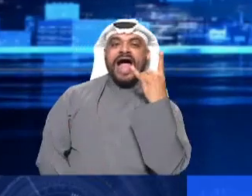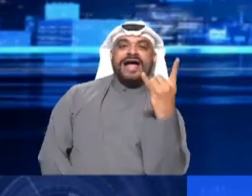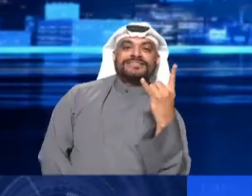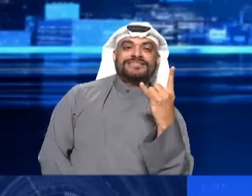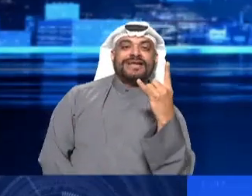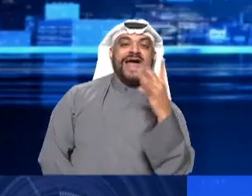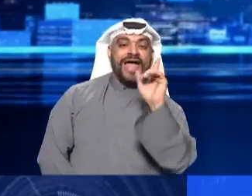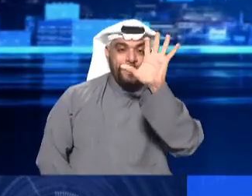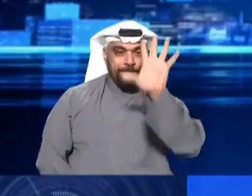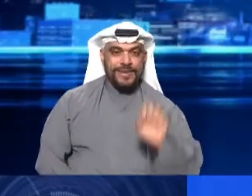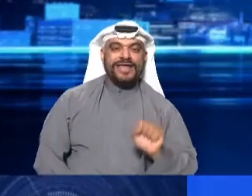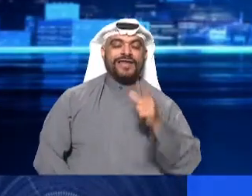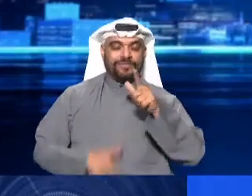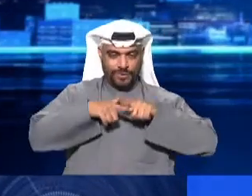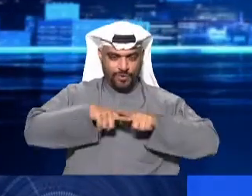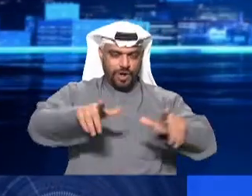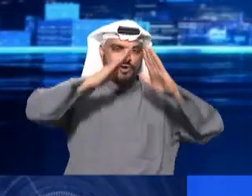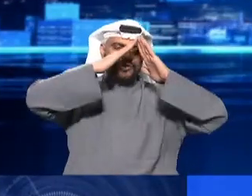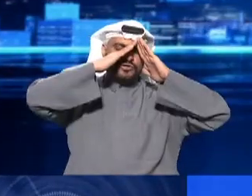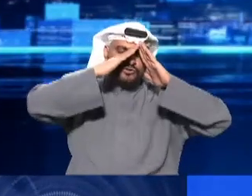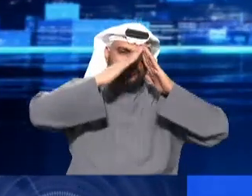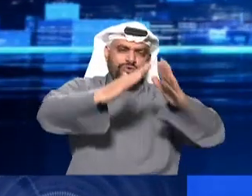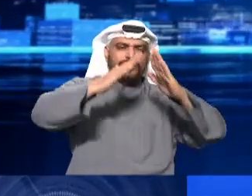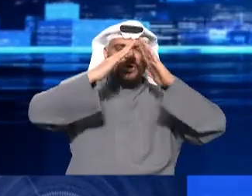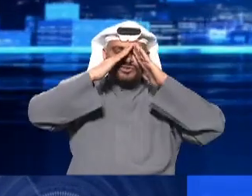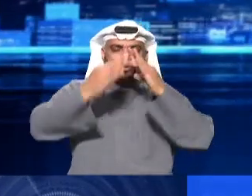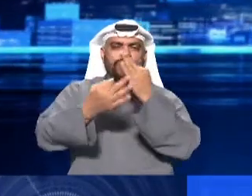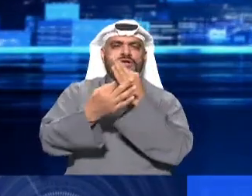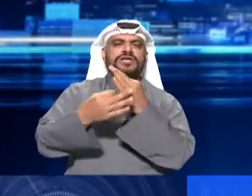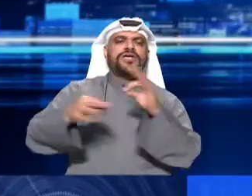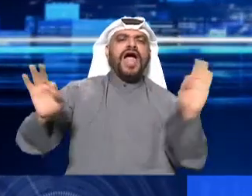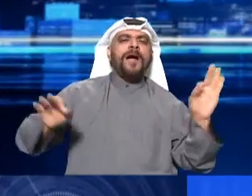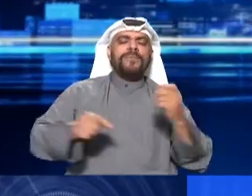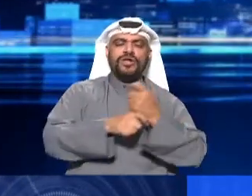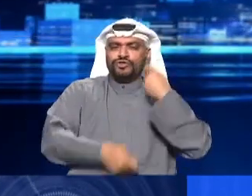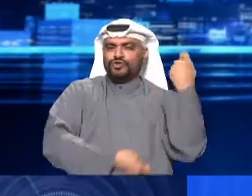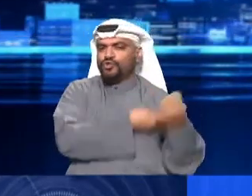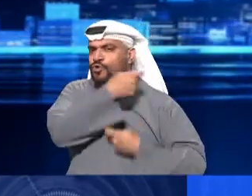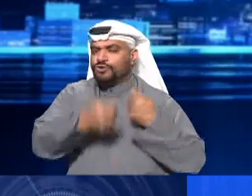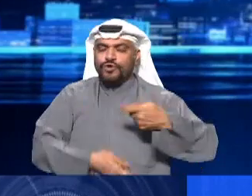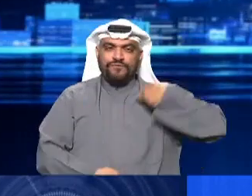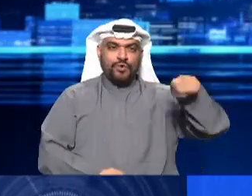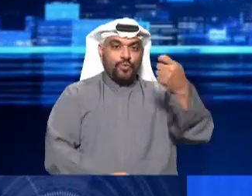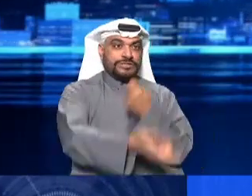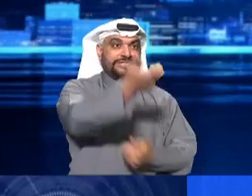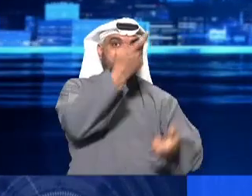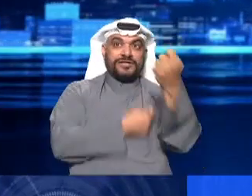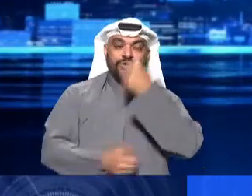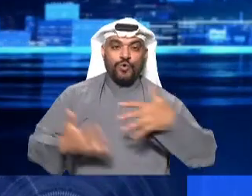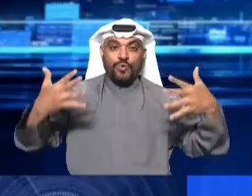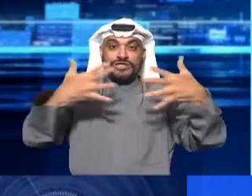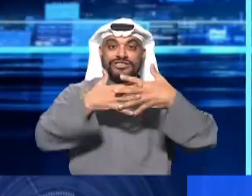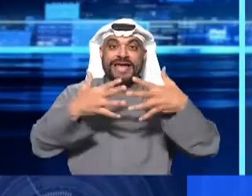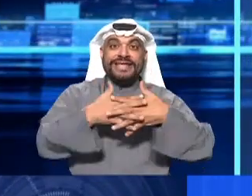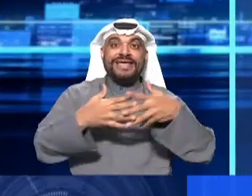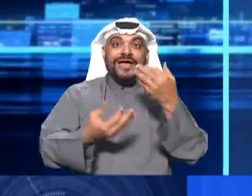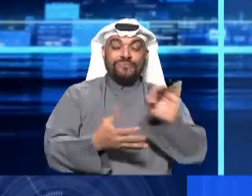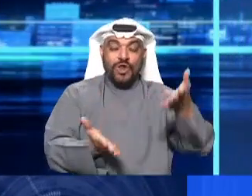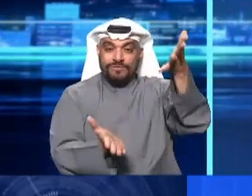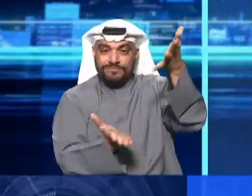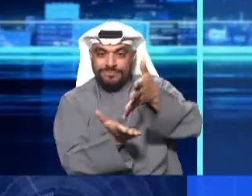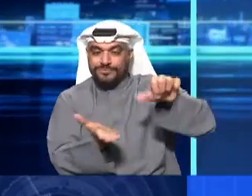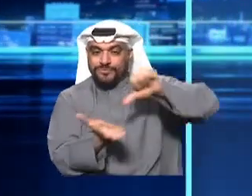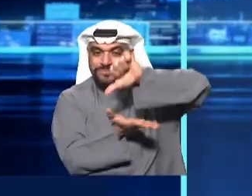عبر مجلس الوزراء عن شكره وتقديره للعاملين في وزارة التجارة والصناعة والشركة الكويتية للتموين